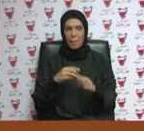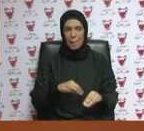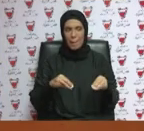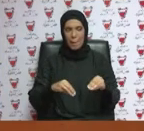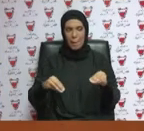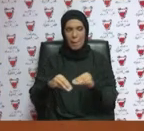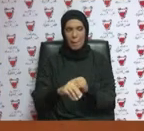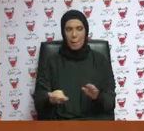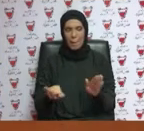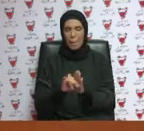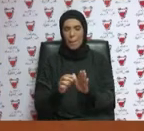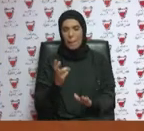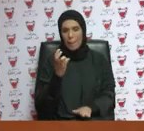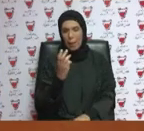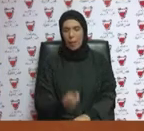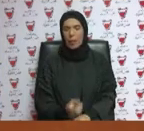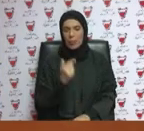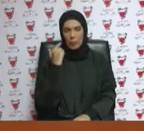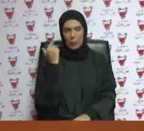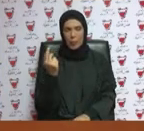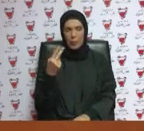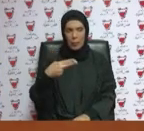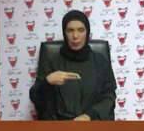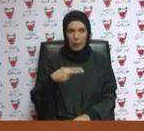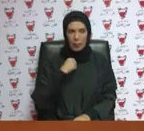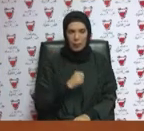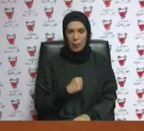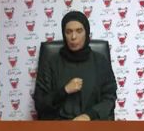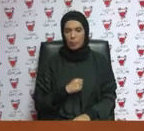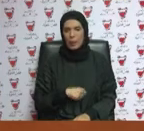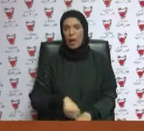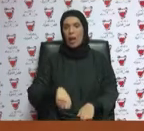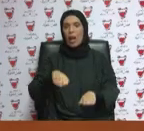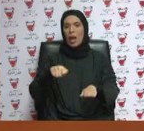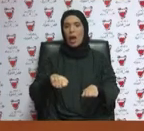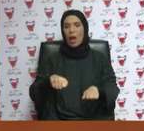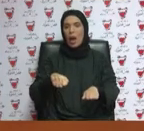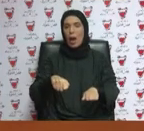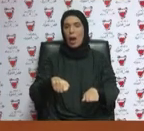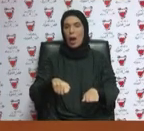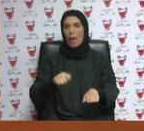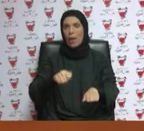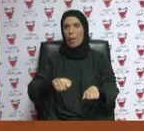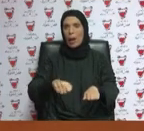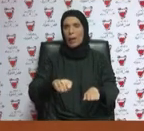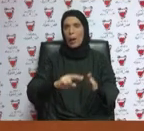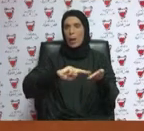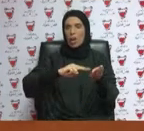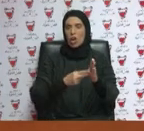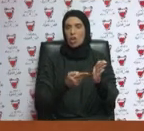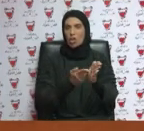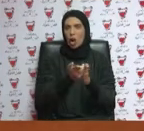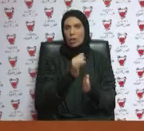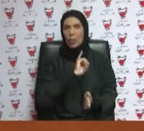المادة 327 من قانون المرافعات المدنية والتجارية الصادر بالمرسوم بقانون